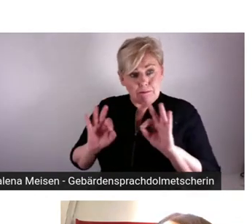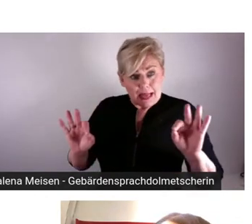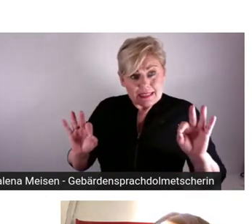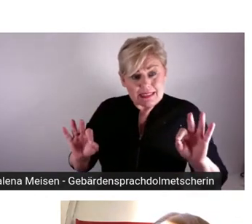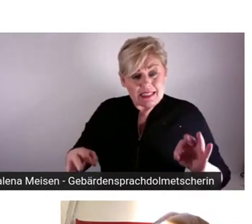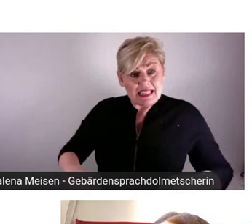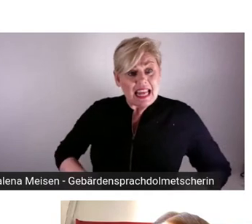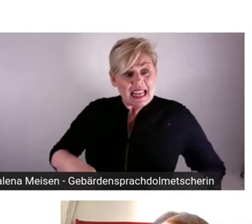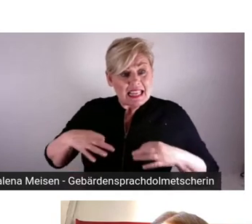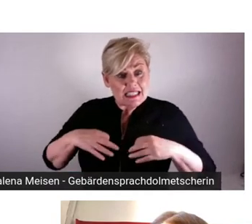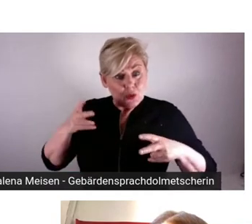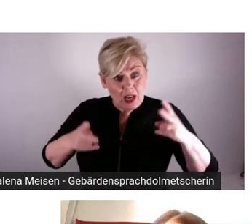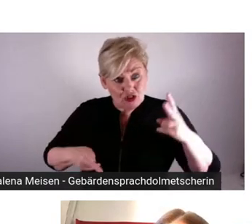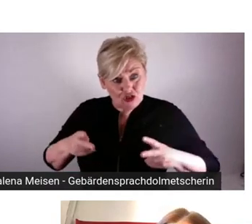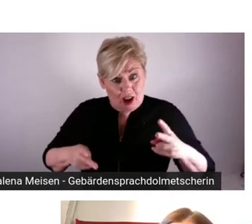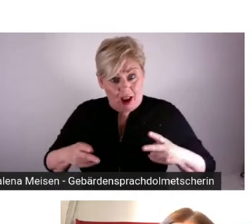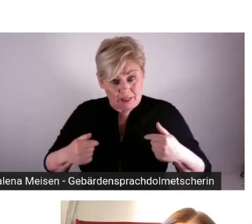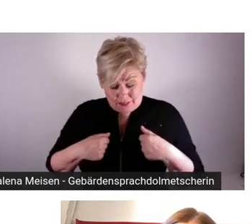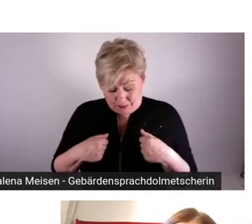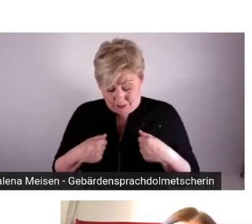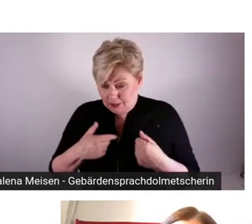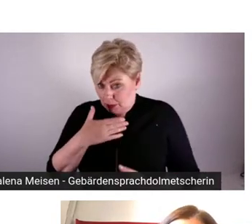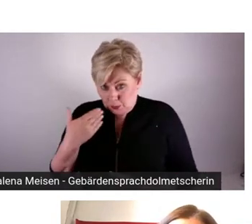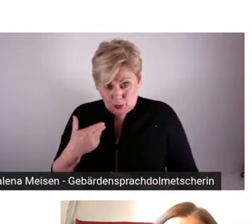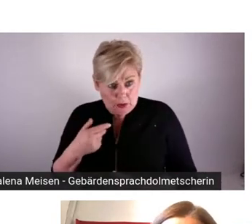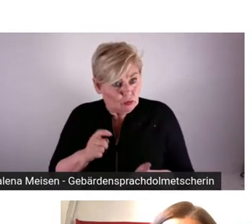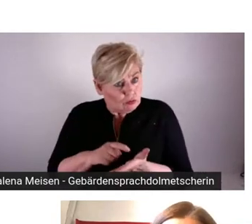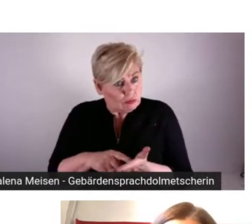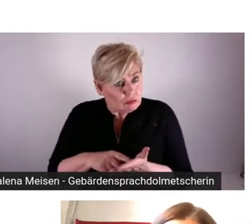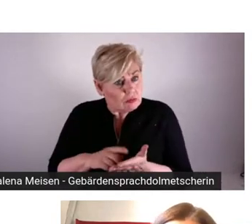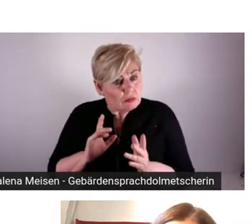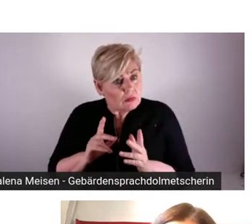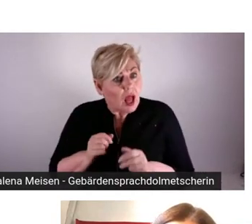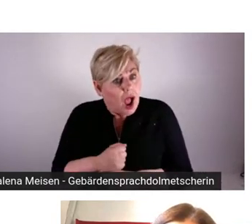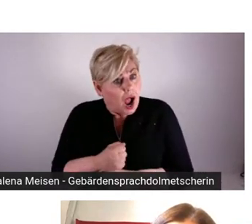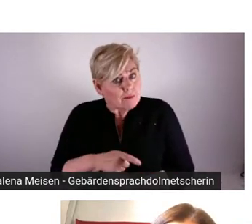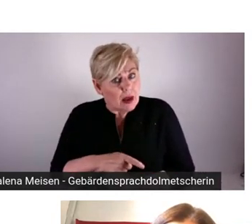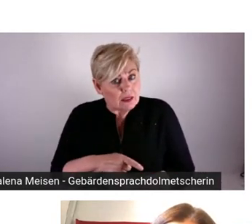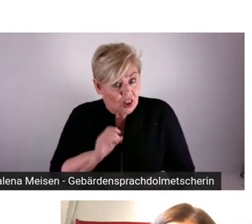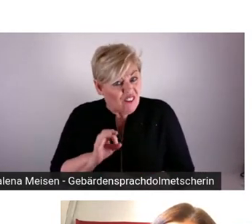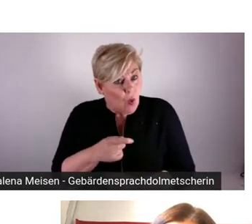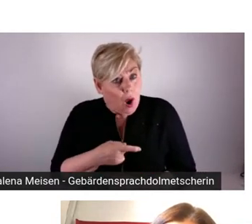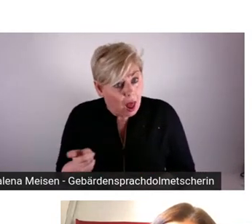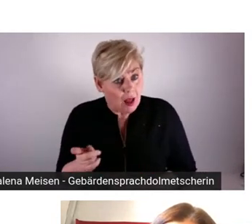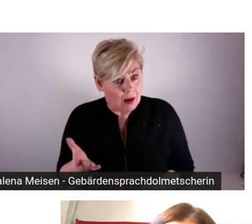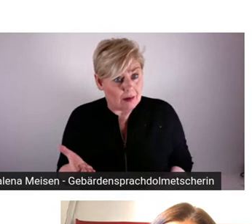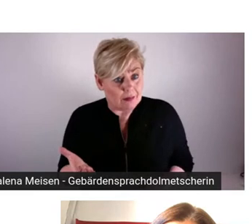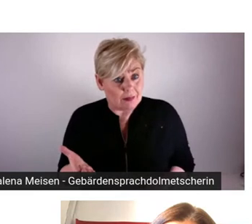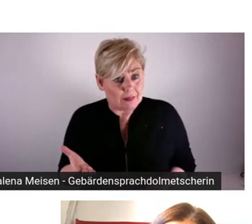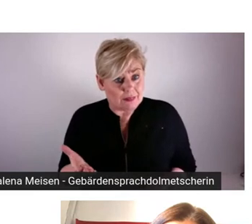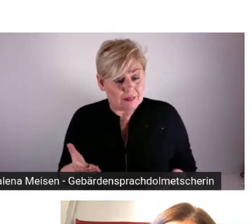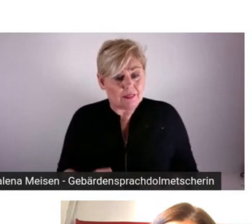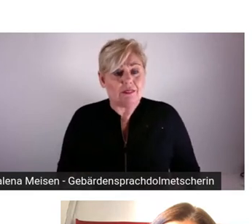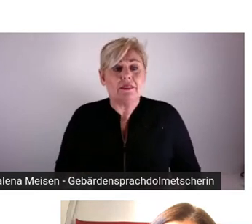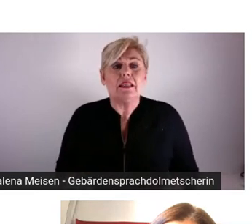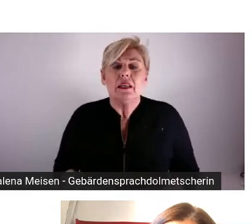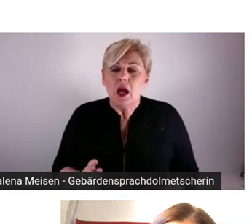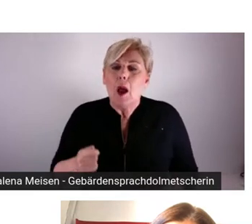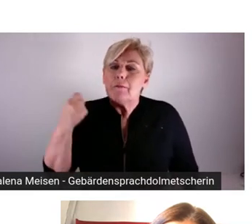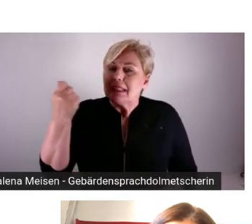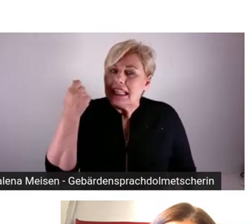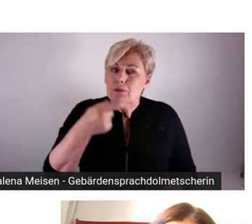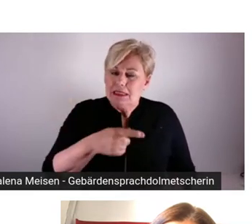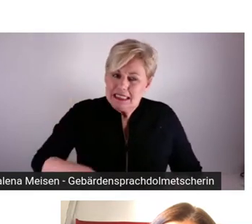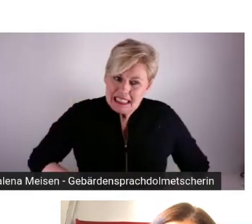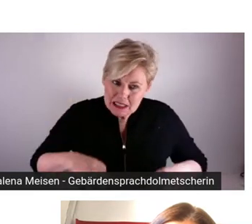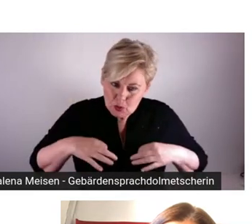gesundheitlichen Schäden von seiner Arbeit davontragen muss, das sollte für alle Einkommensbereiche gegeben sein. Und da muss die betriebliche Gesundheitsförderung und